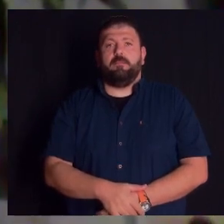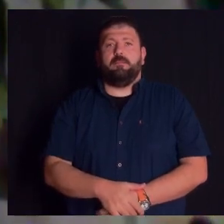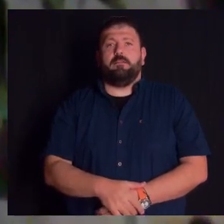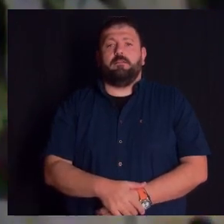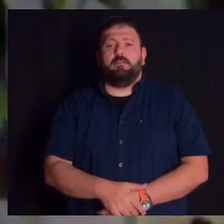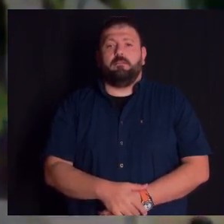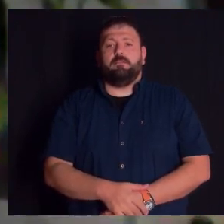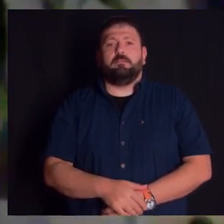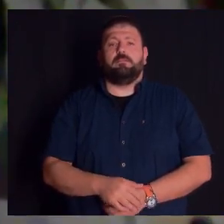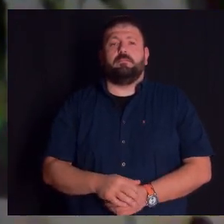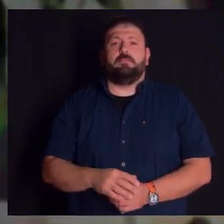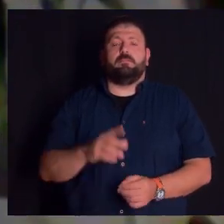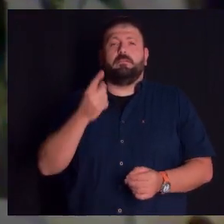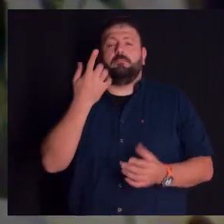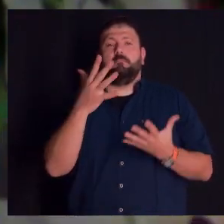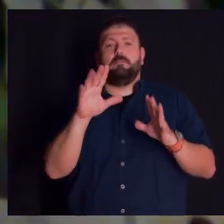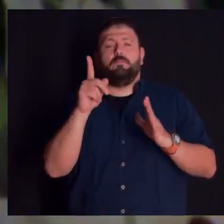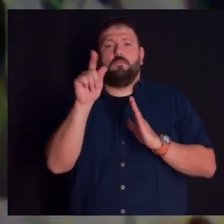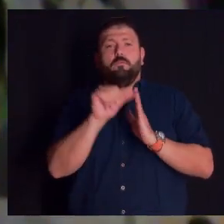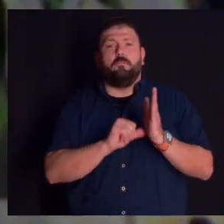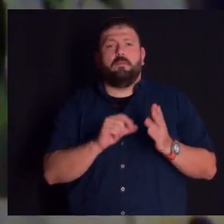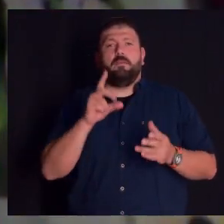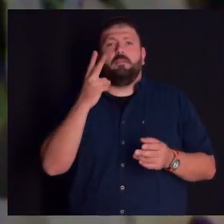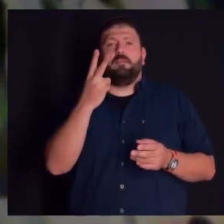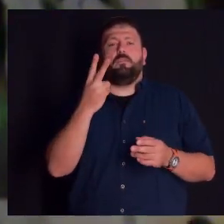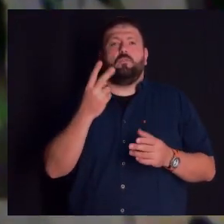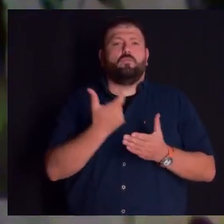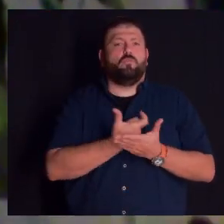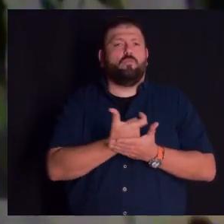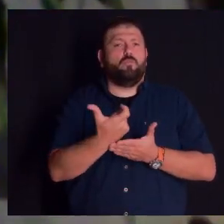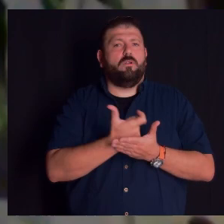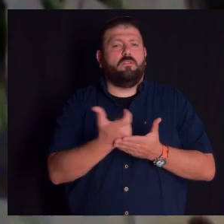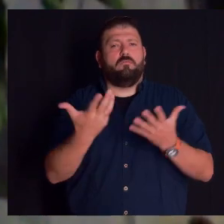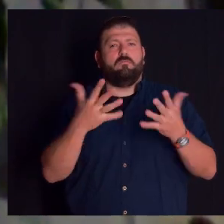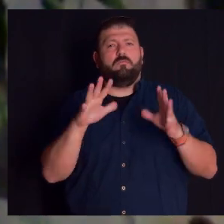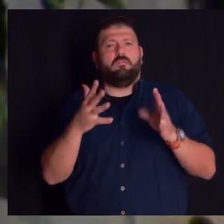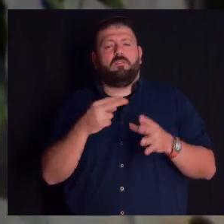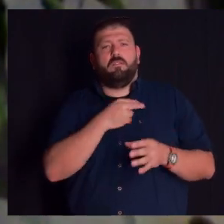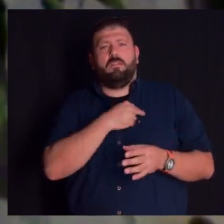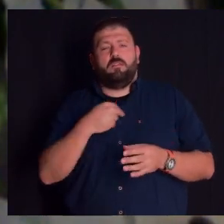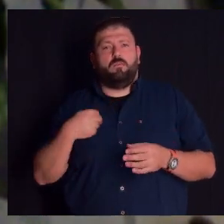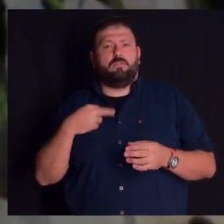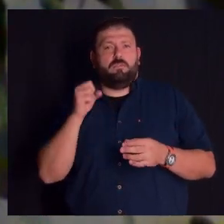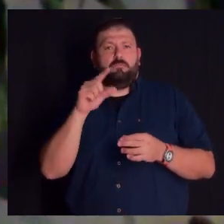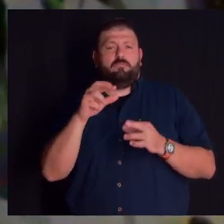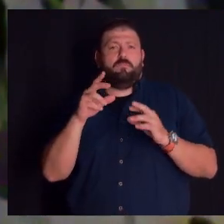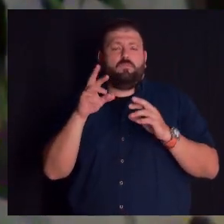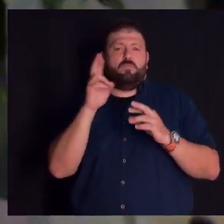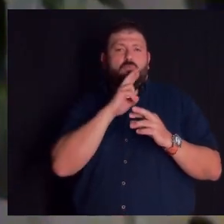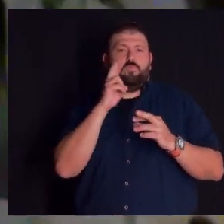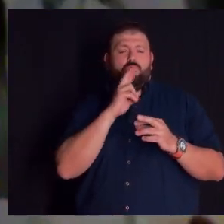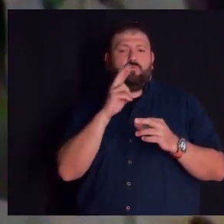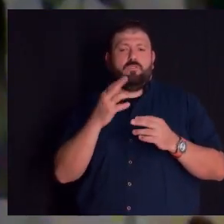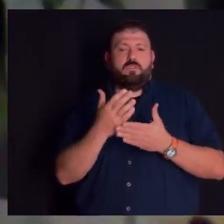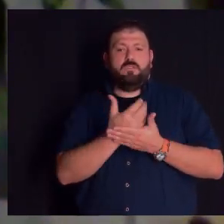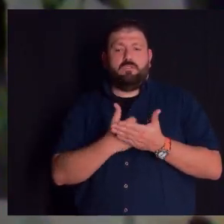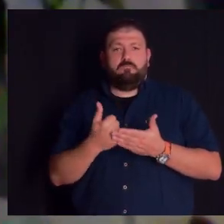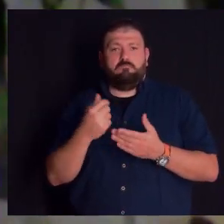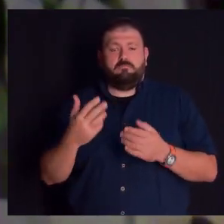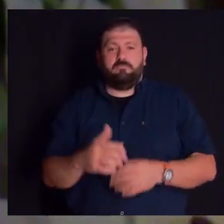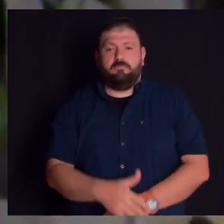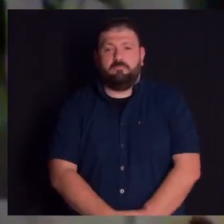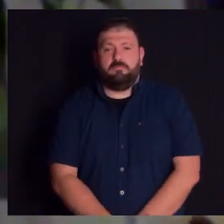за один месяц. In just 1 month, I've earned like two average salaries in Но our сейчас нужно region.